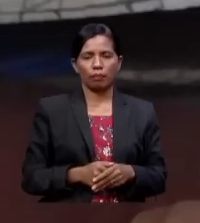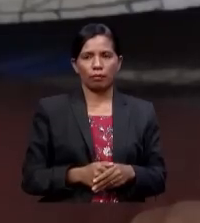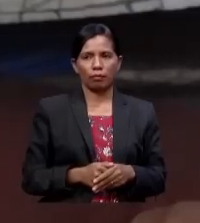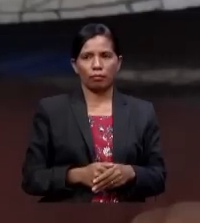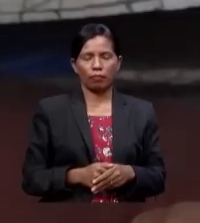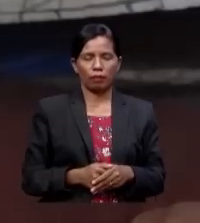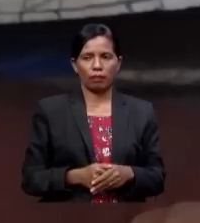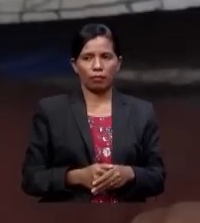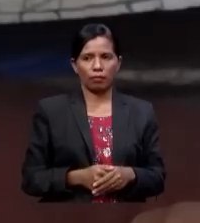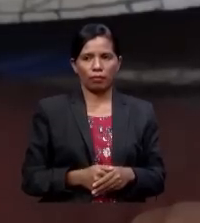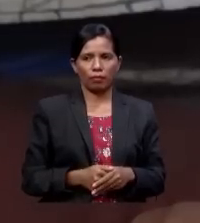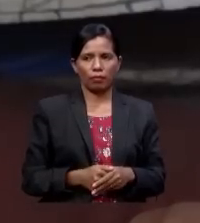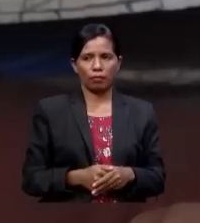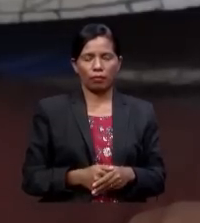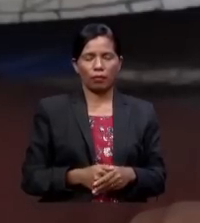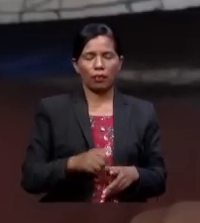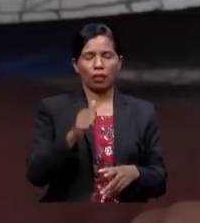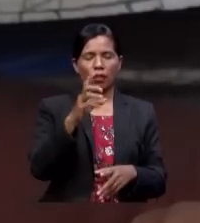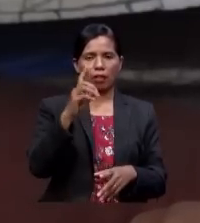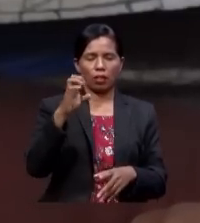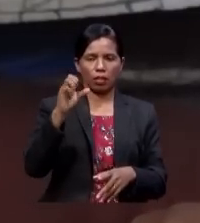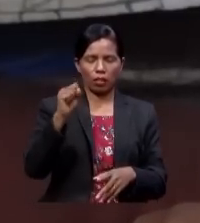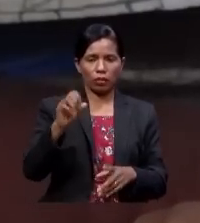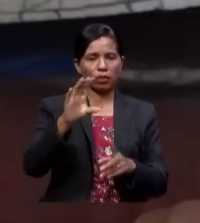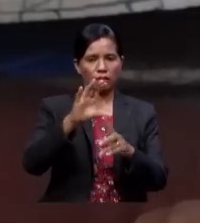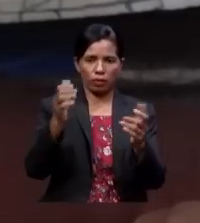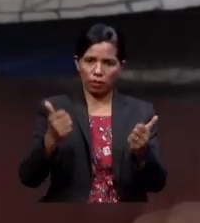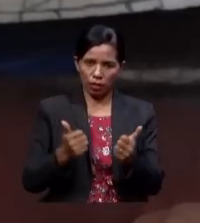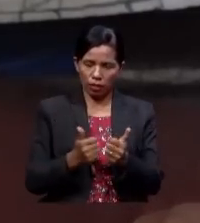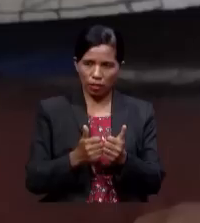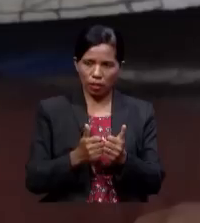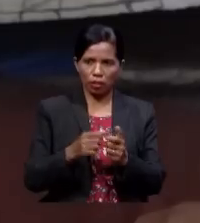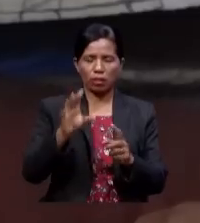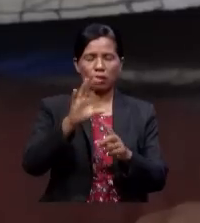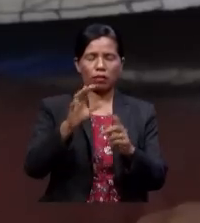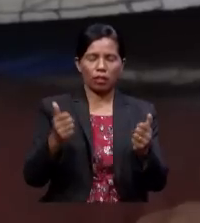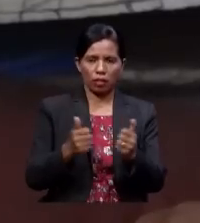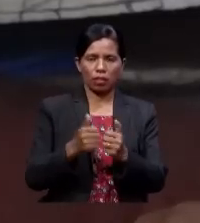ho alesu sifalia sifalia tua